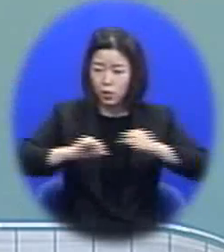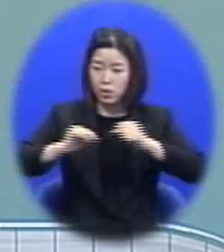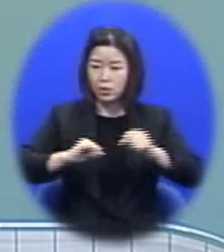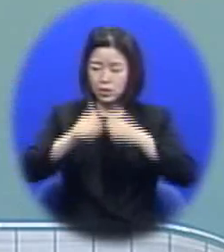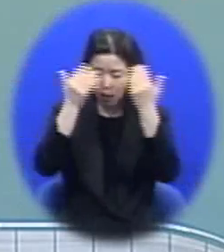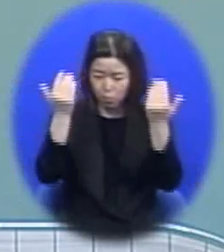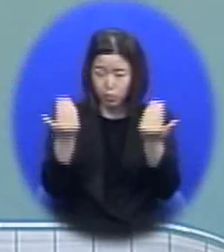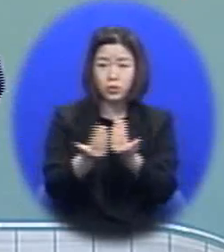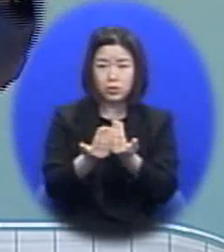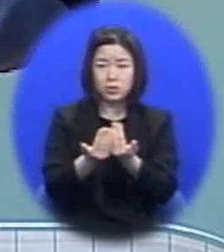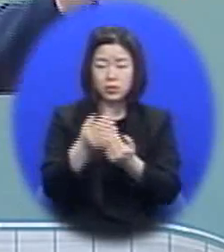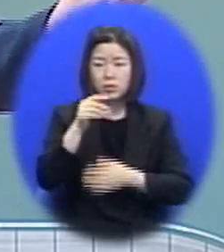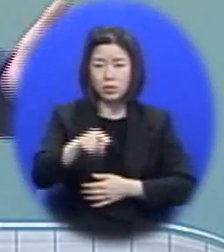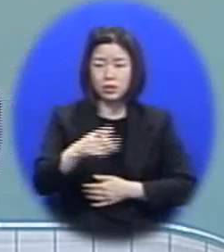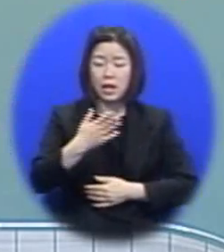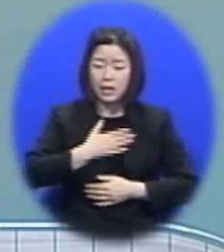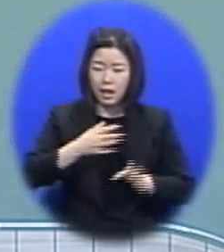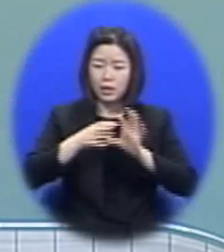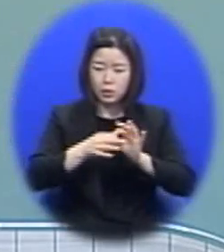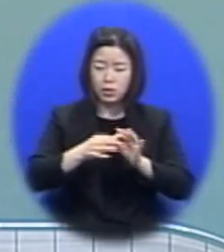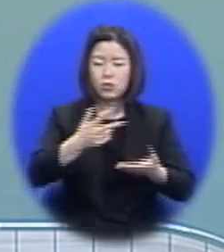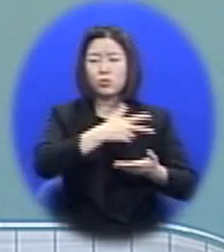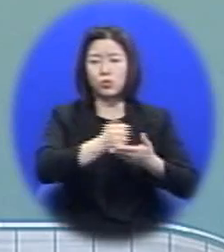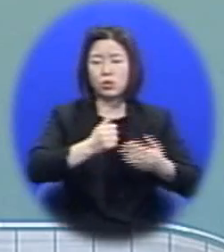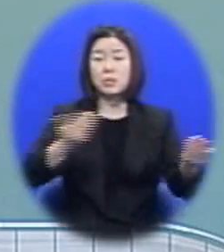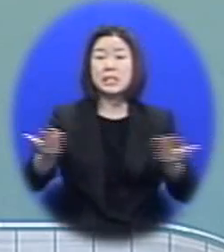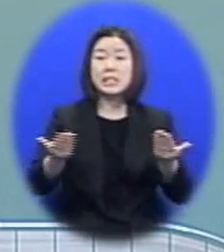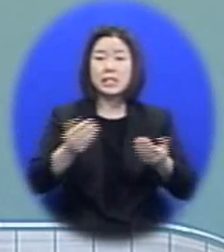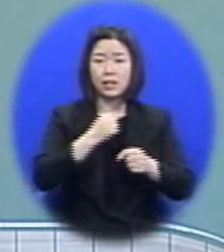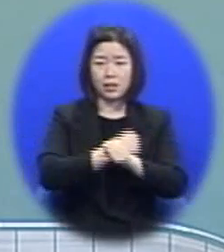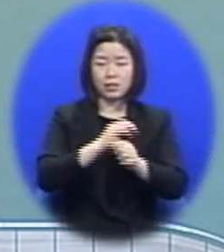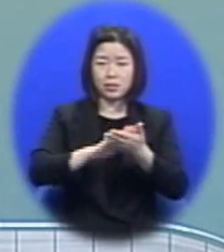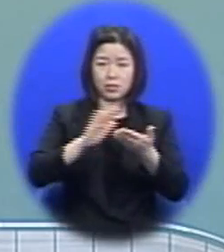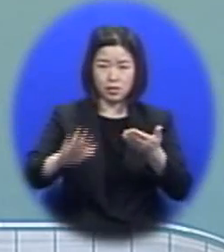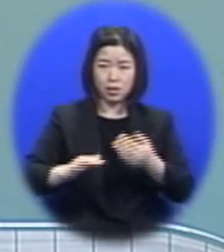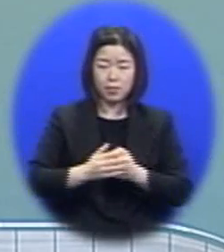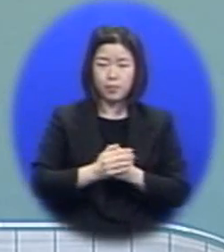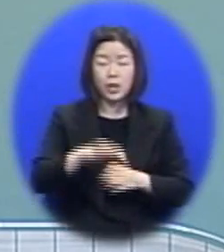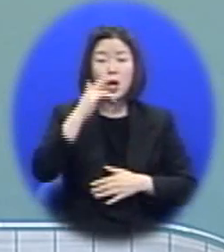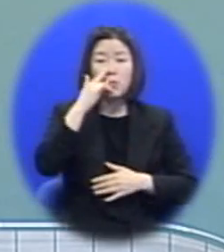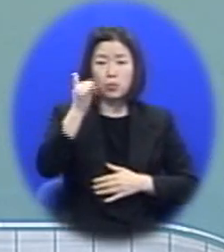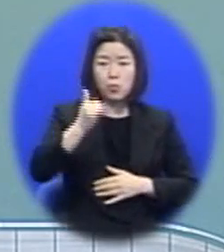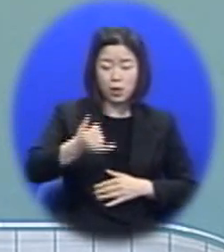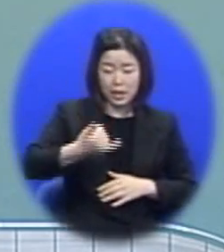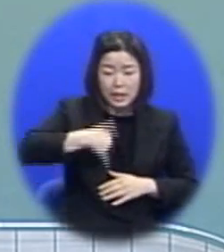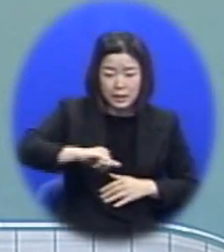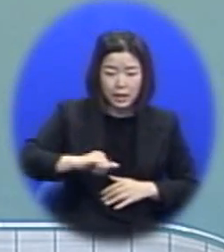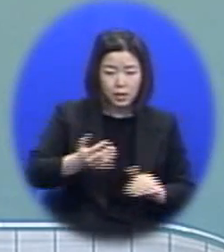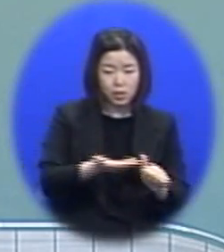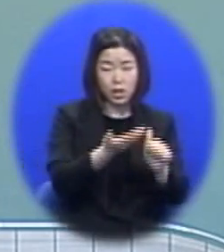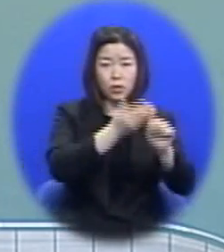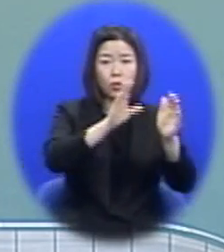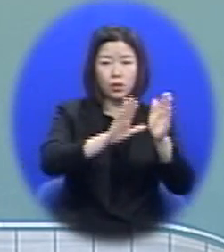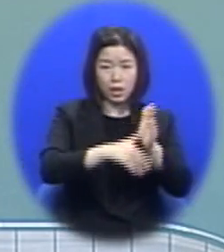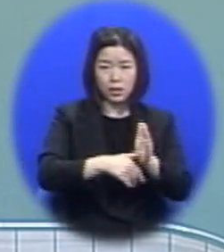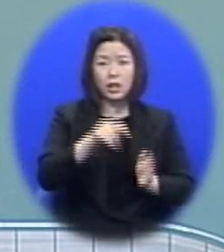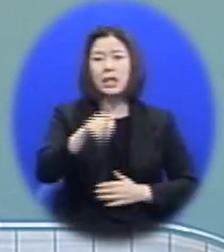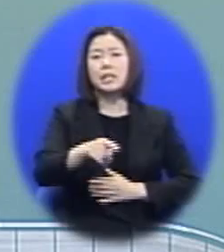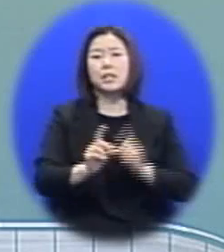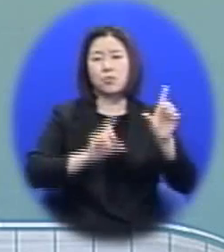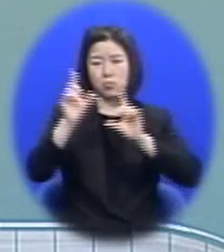주님께서 나를 통해서 일하신 것이다 여러분 부모가 자녀들을 양육할 때 꼭 이렇게 해야 하는